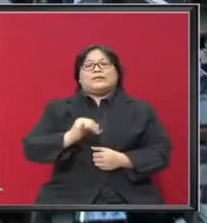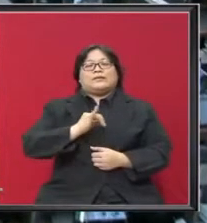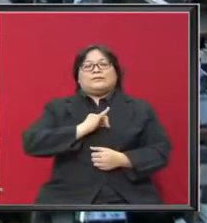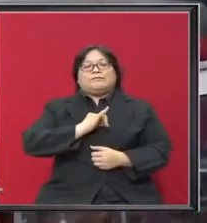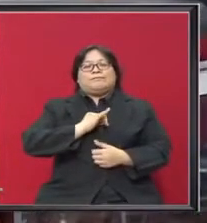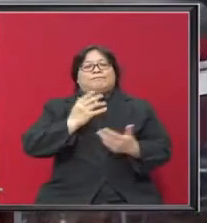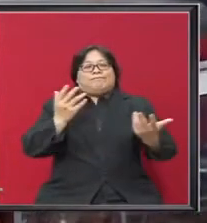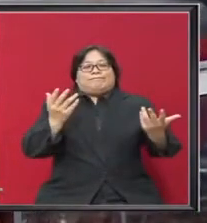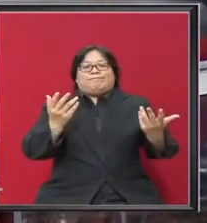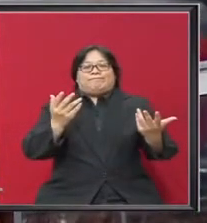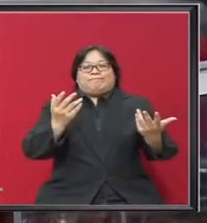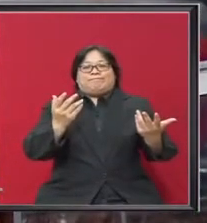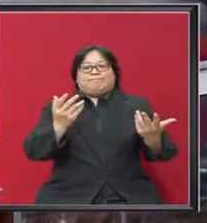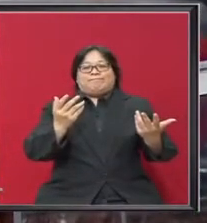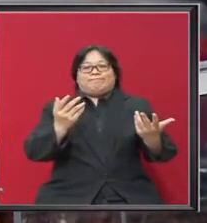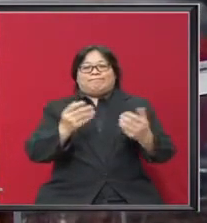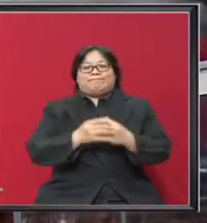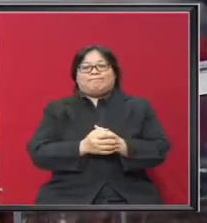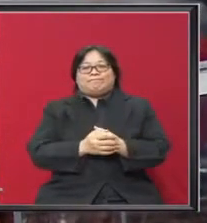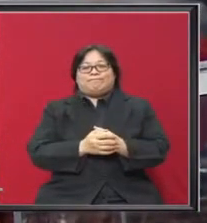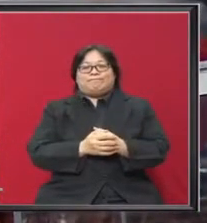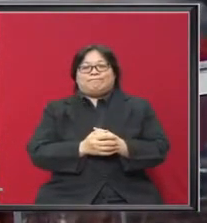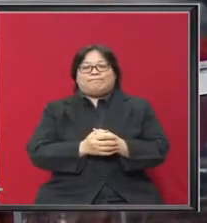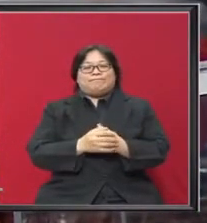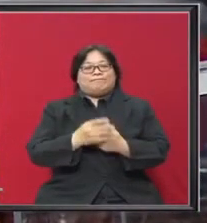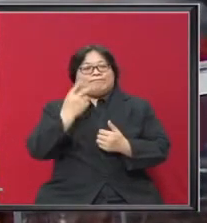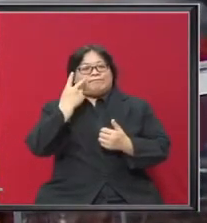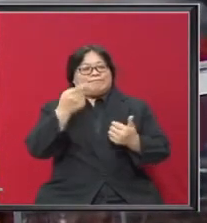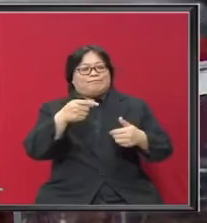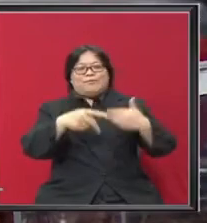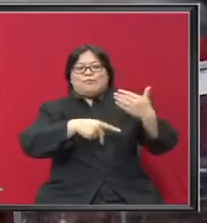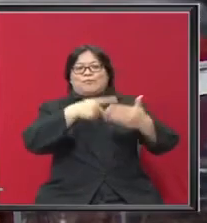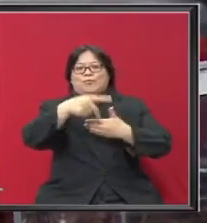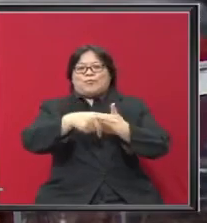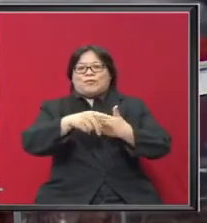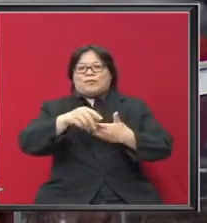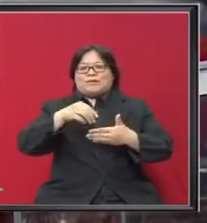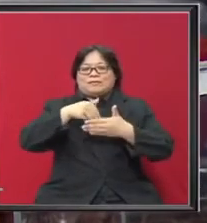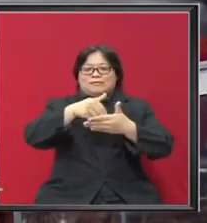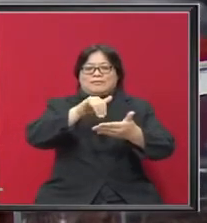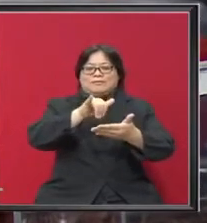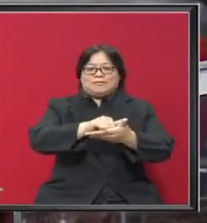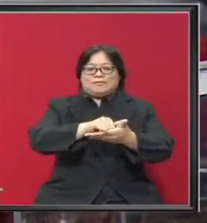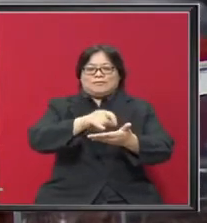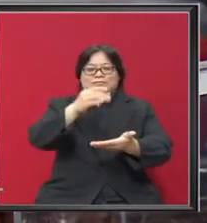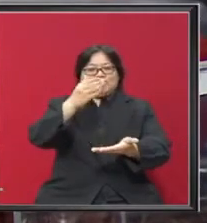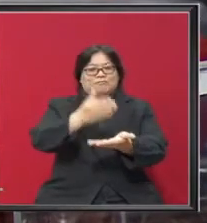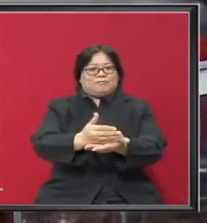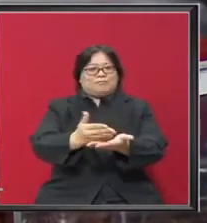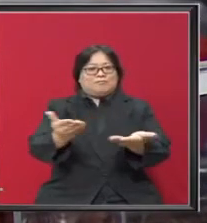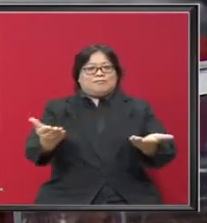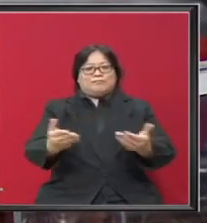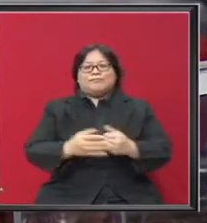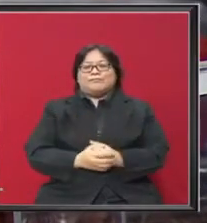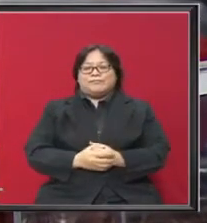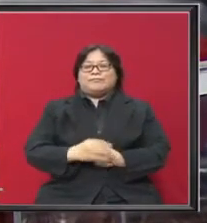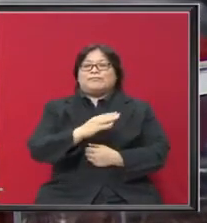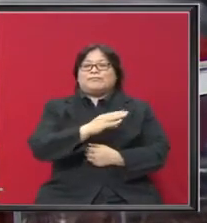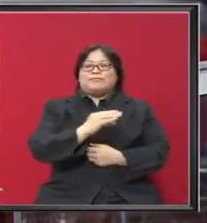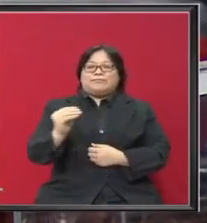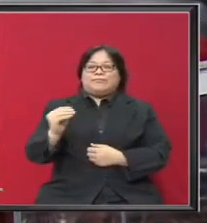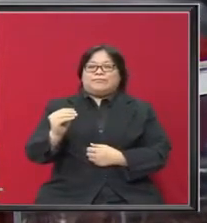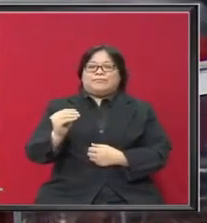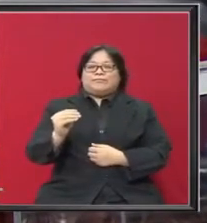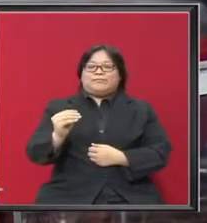setan nampaklah untuk programme ini ataupun CV ini dihentikan tanah